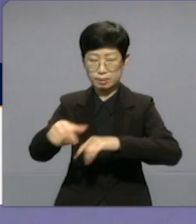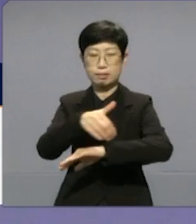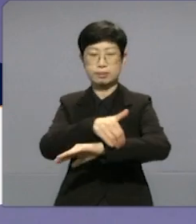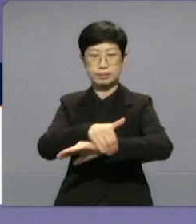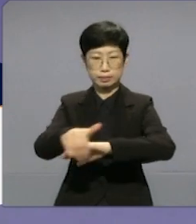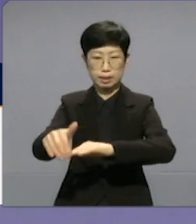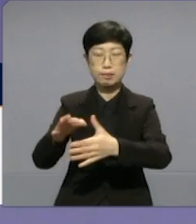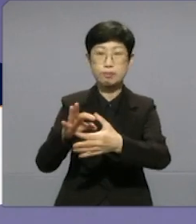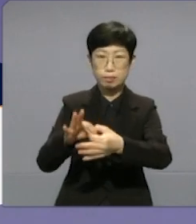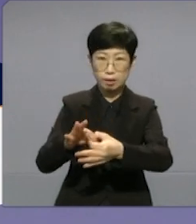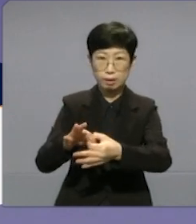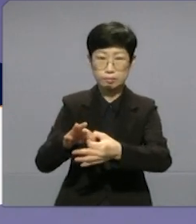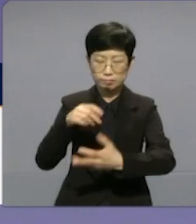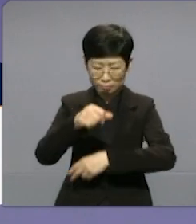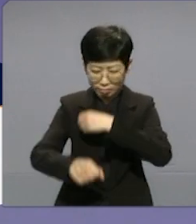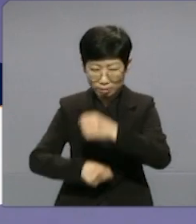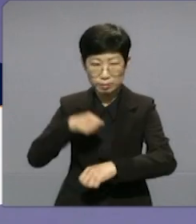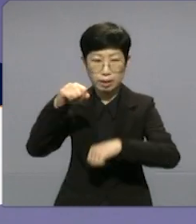전쟁을